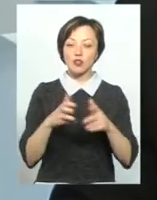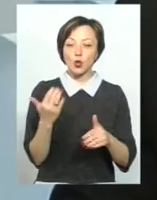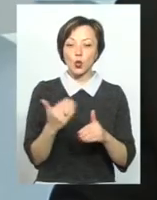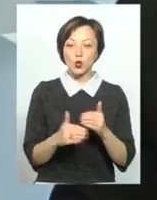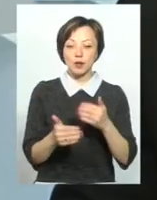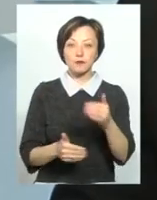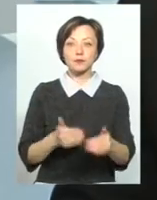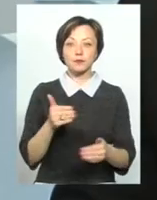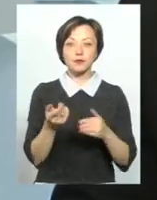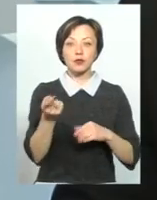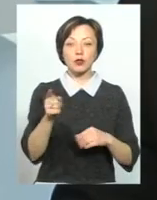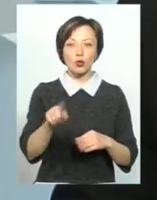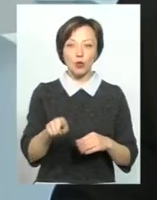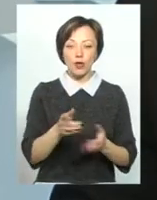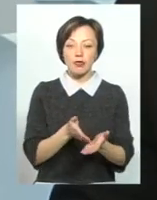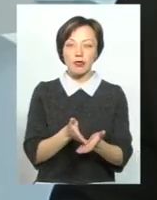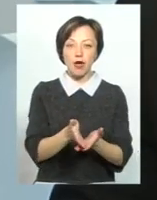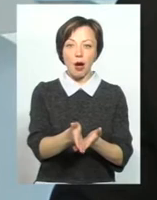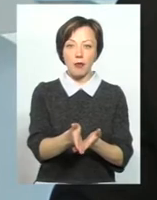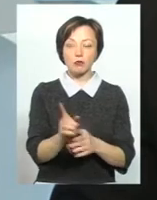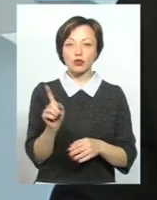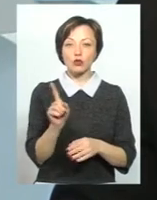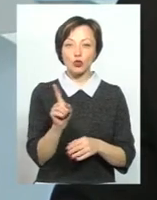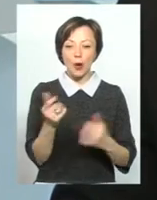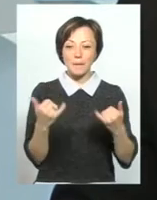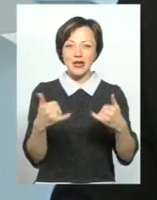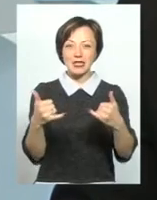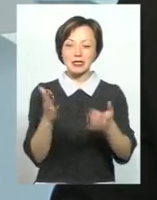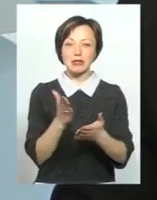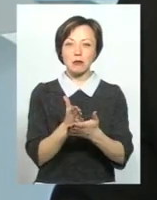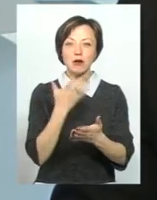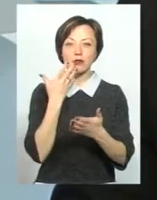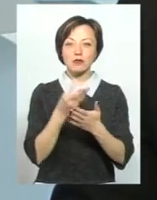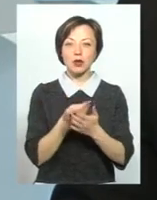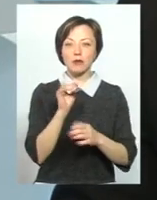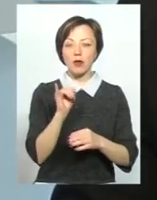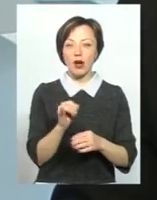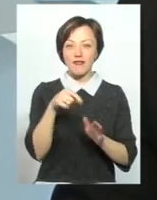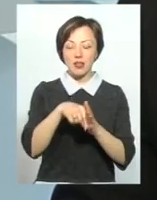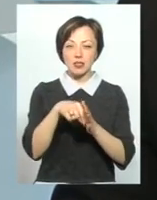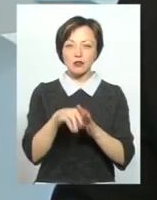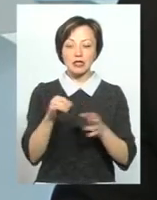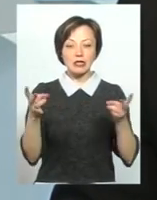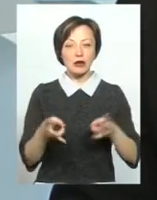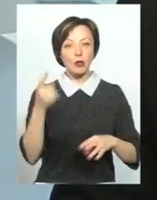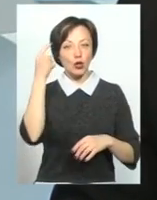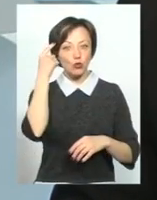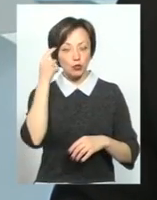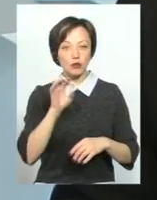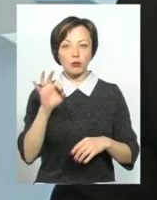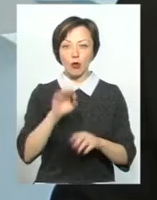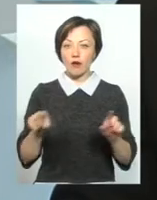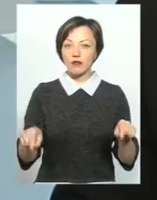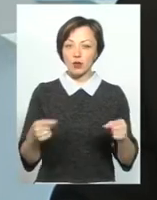йшов той напрямок, що пестициди мають свої негативні властивості, і треба думати про